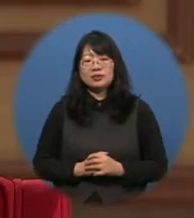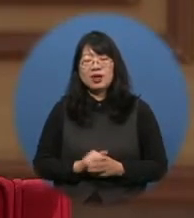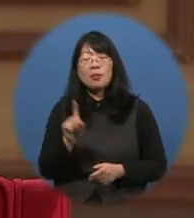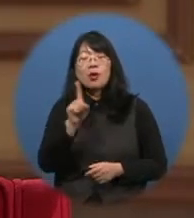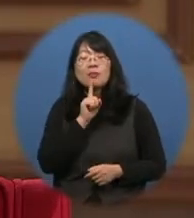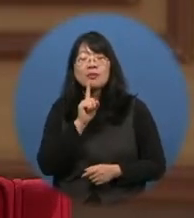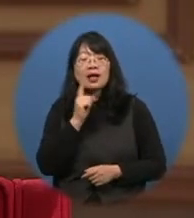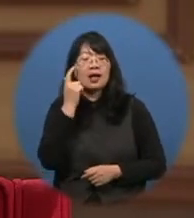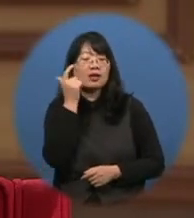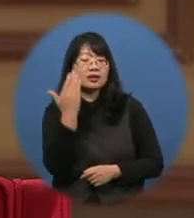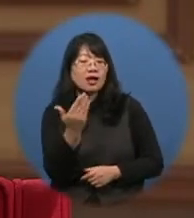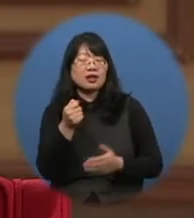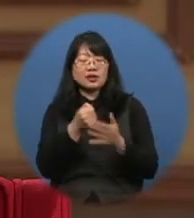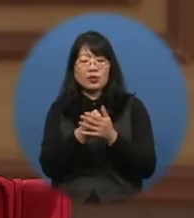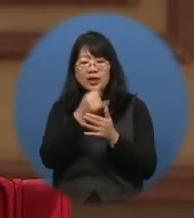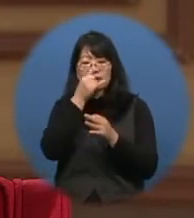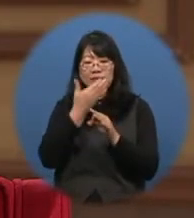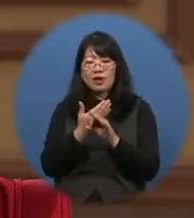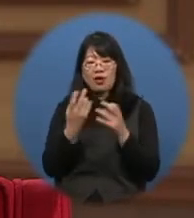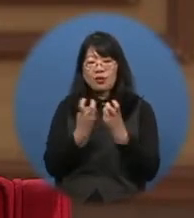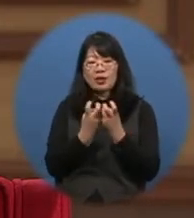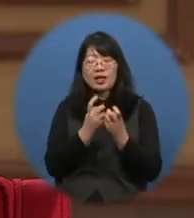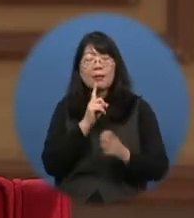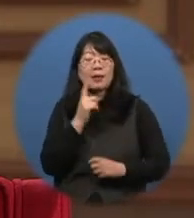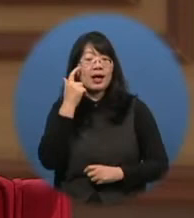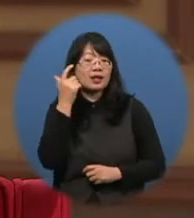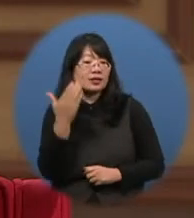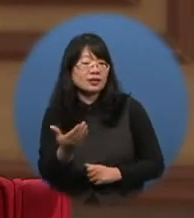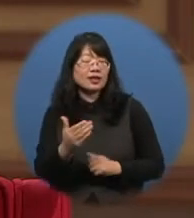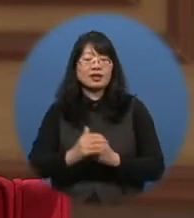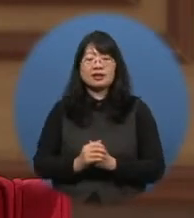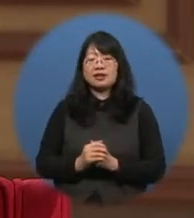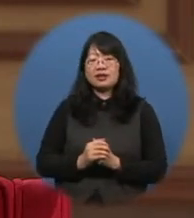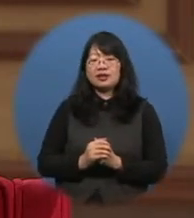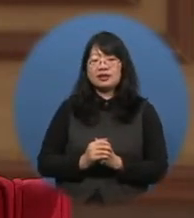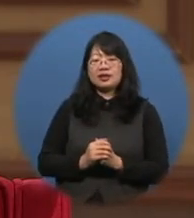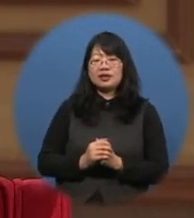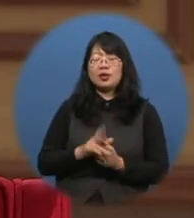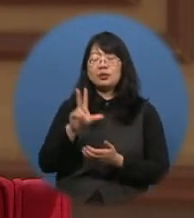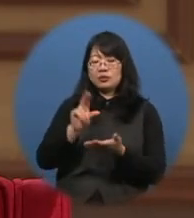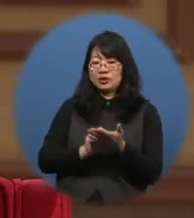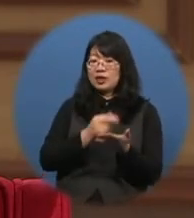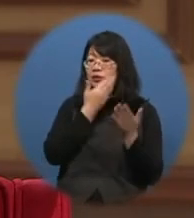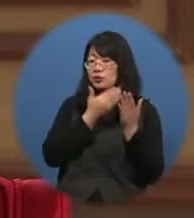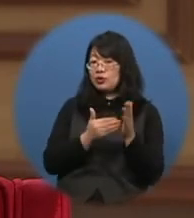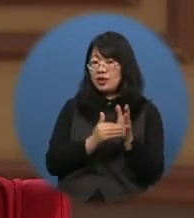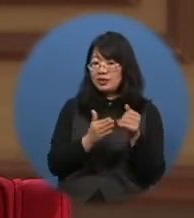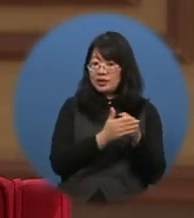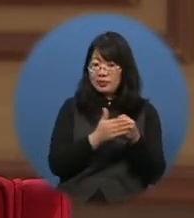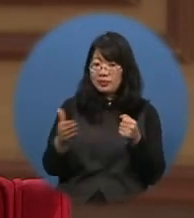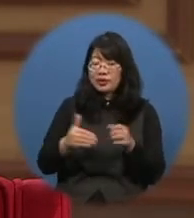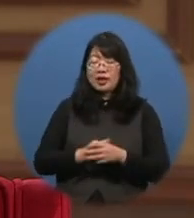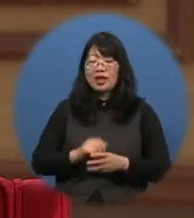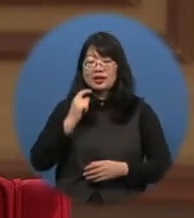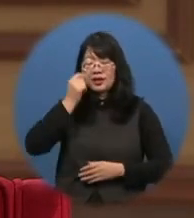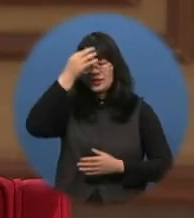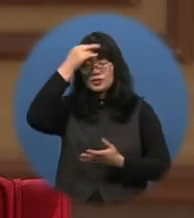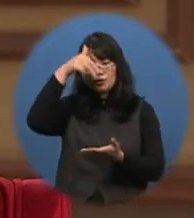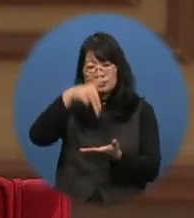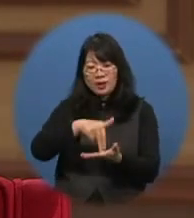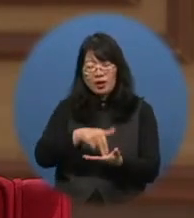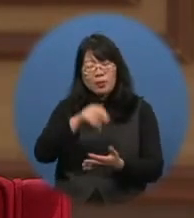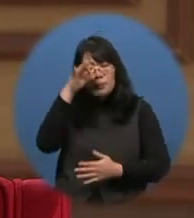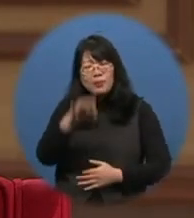뭘 말할 것이냐가 정해진다면 어떻게 말하느냐 그렇죠. 여기에 대한 문제도 중요하기 때문에 예술적